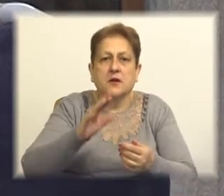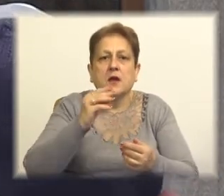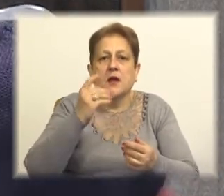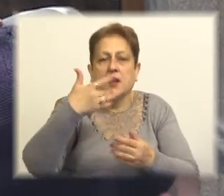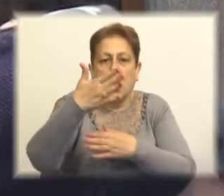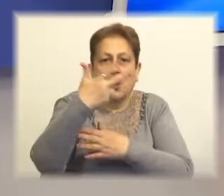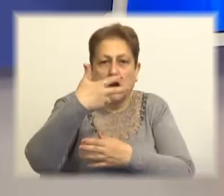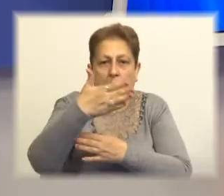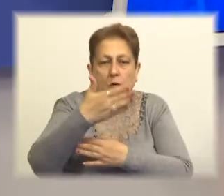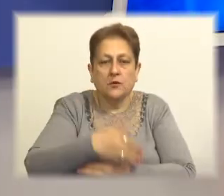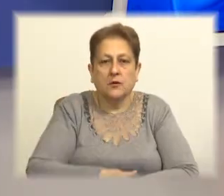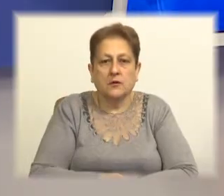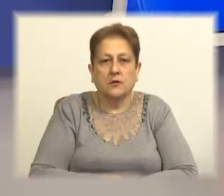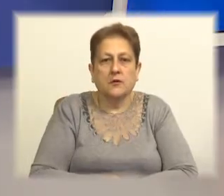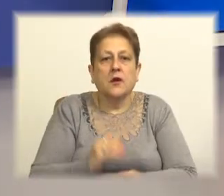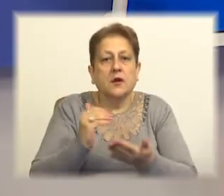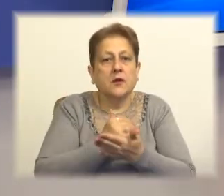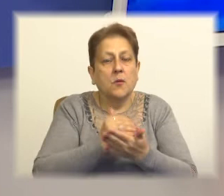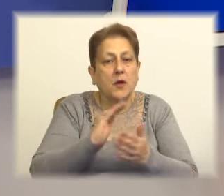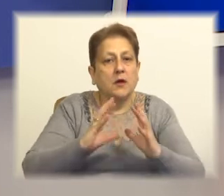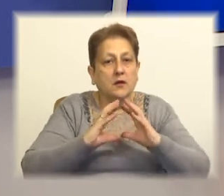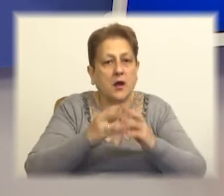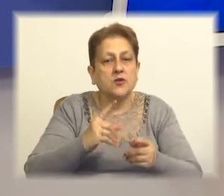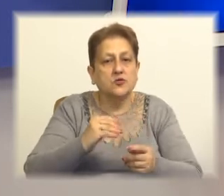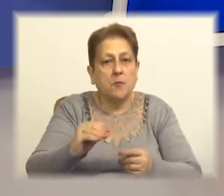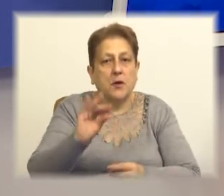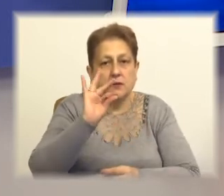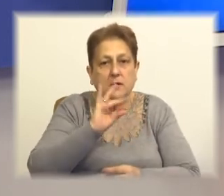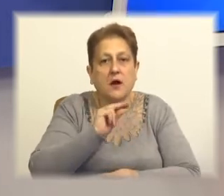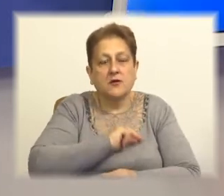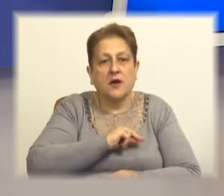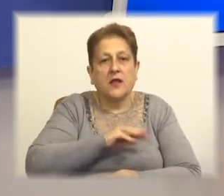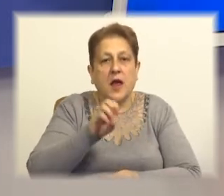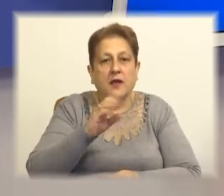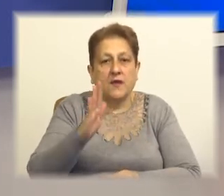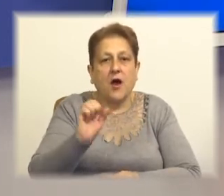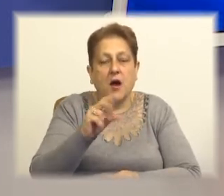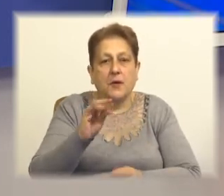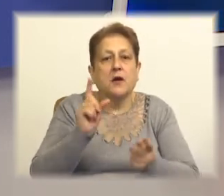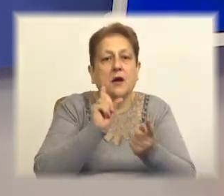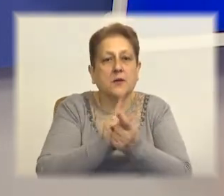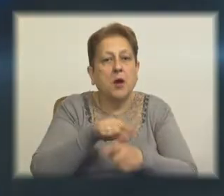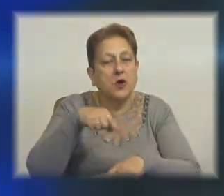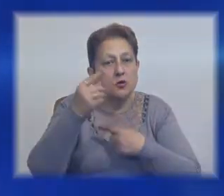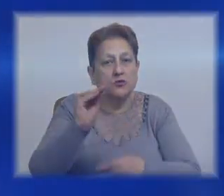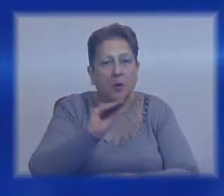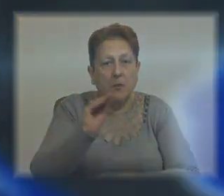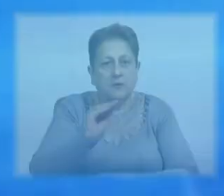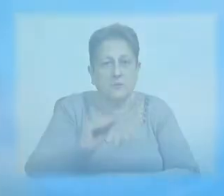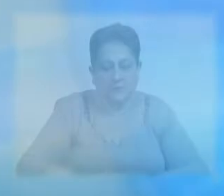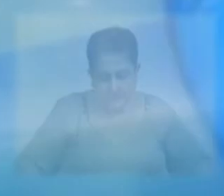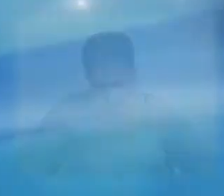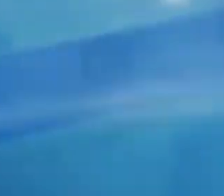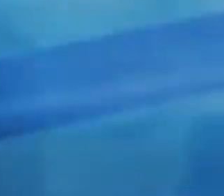երակույնի։ Եթերում Մանկական Երկիրն այս շաբաթ աղավարից աշխատեց Տաթևիկ Աղավելյանը, կհանդիպենք հաջորդ շաբաթ։